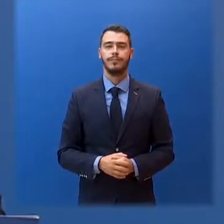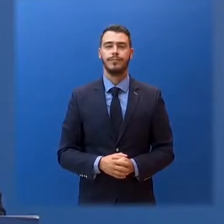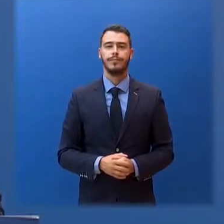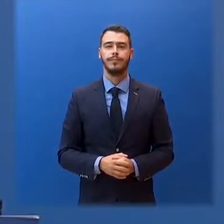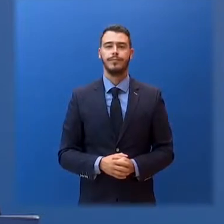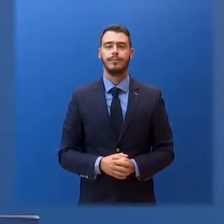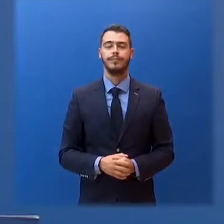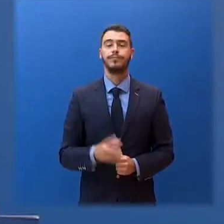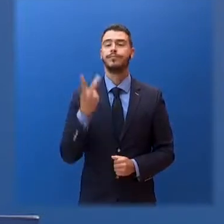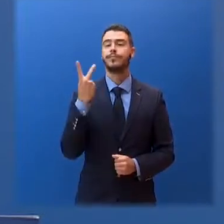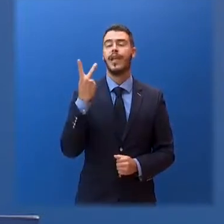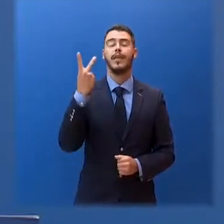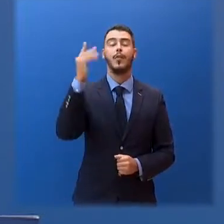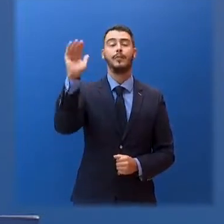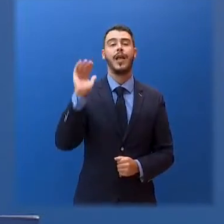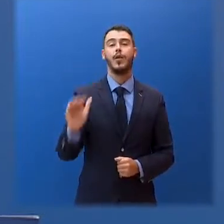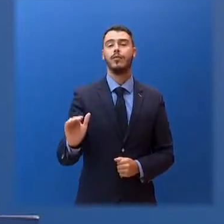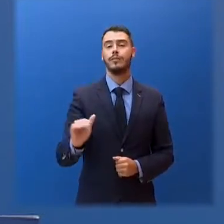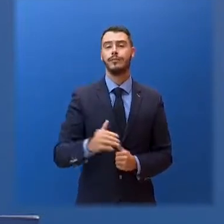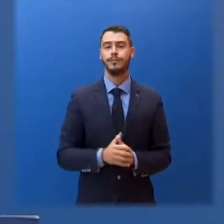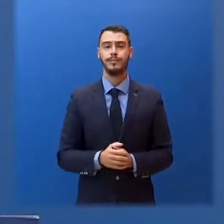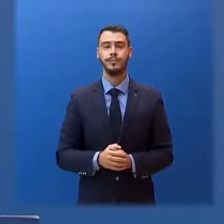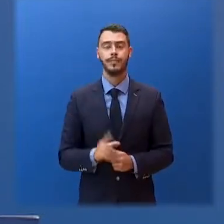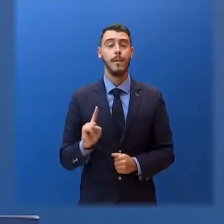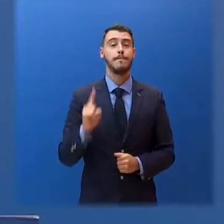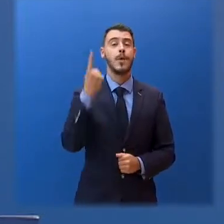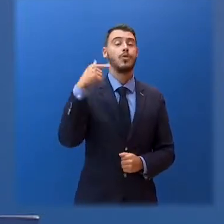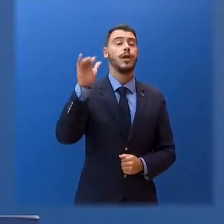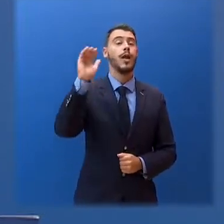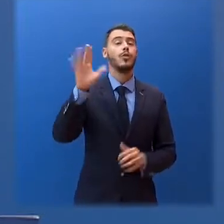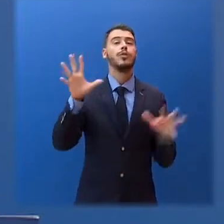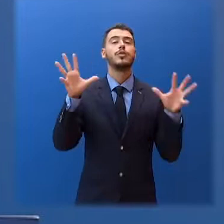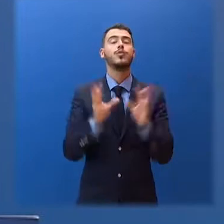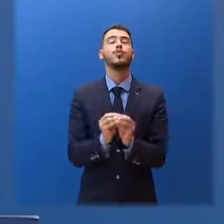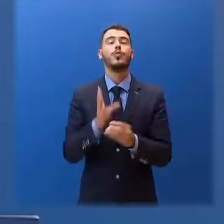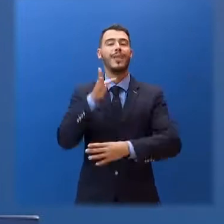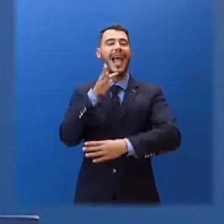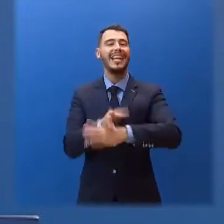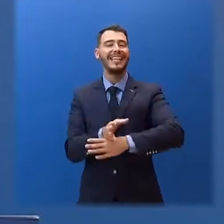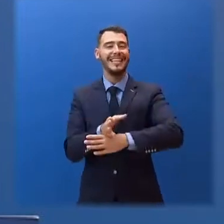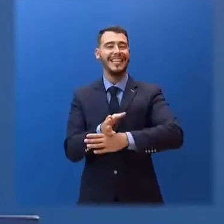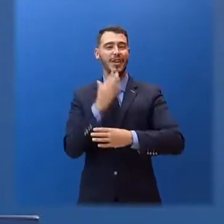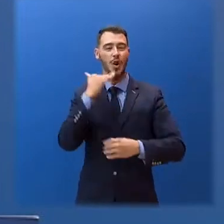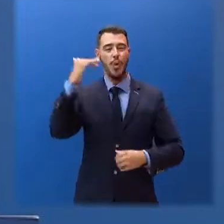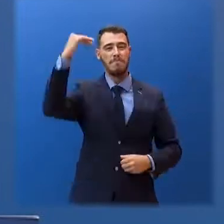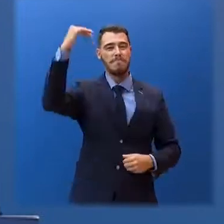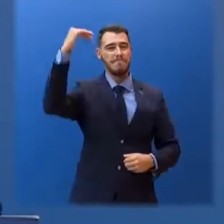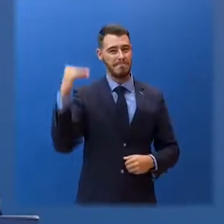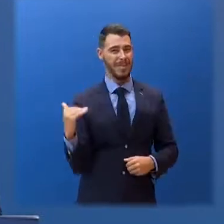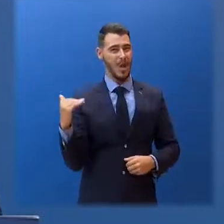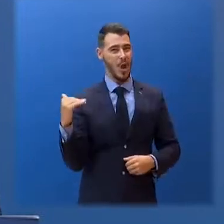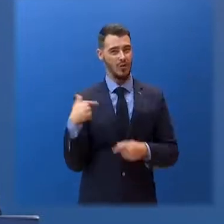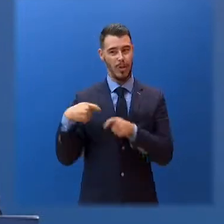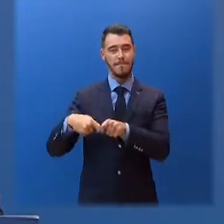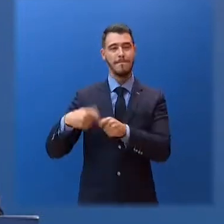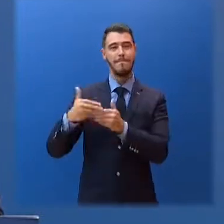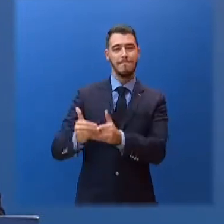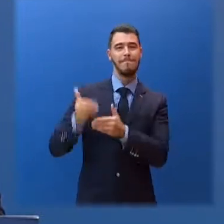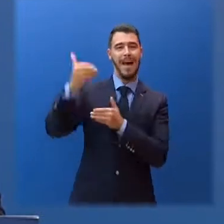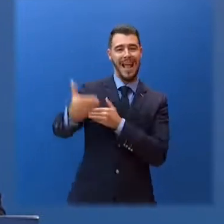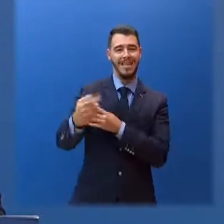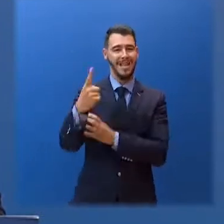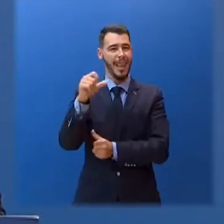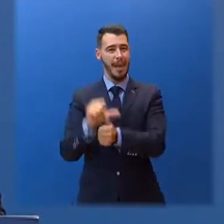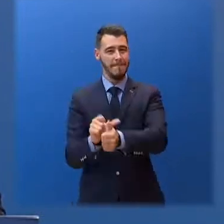Δύο ερωτήσεις. Η μία ερώτηση είναι που είπατε για την υποχρεωτική μείωση του ενοικίου. Παράτηση για ένα μήνα.